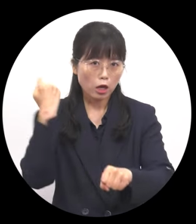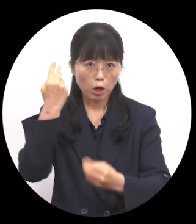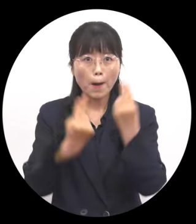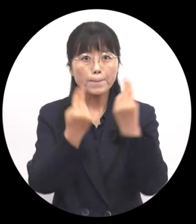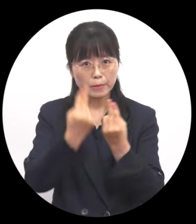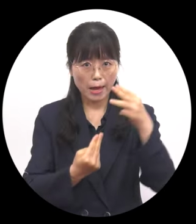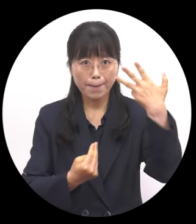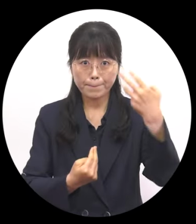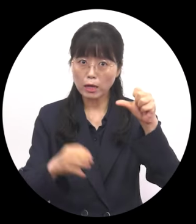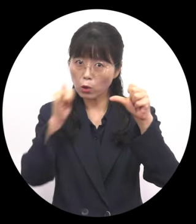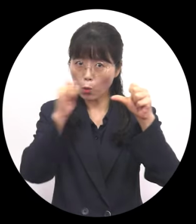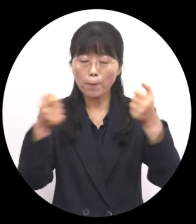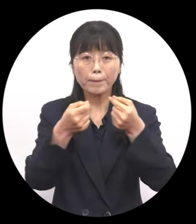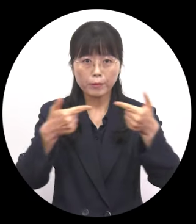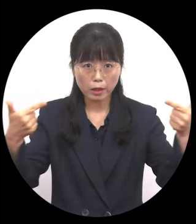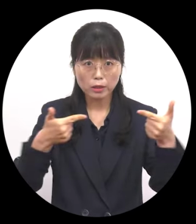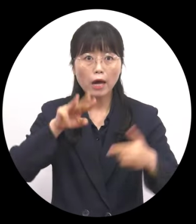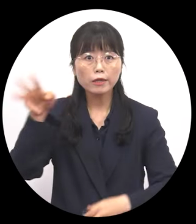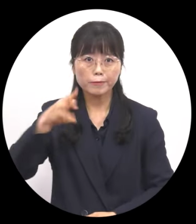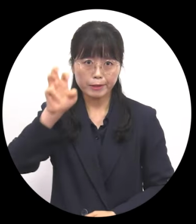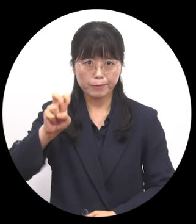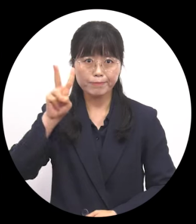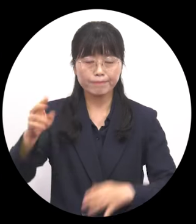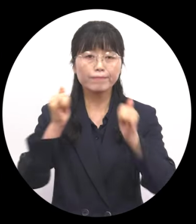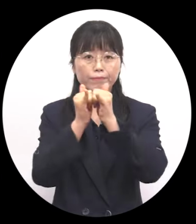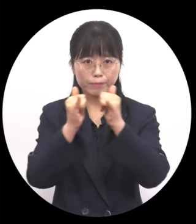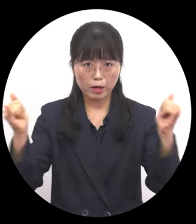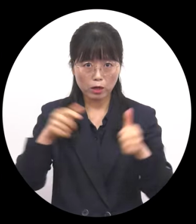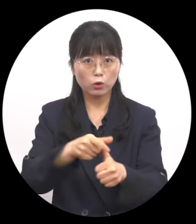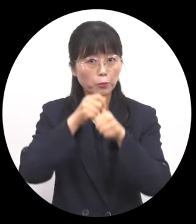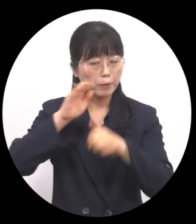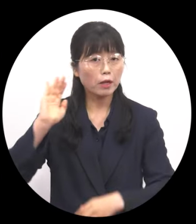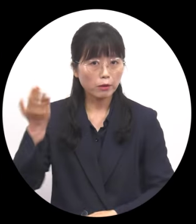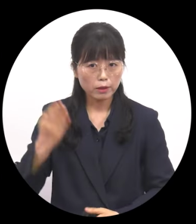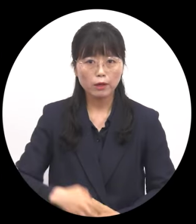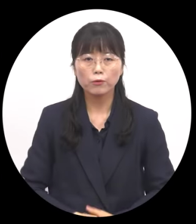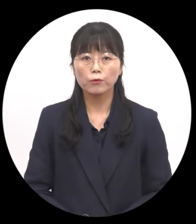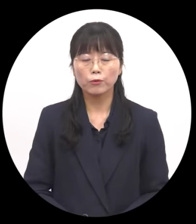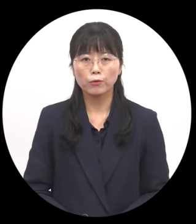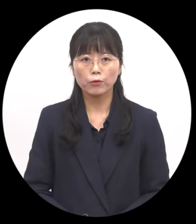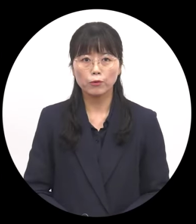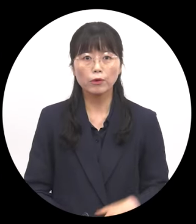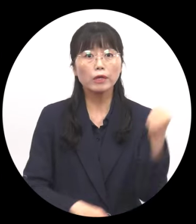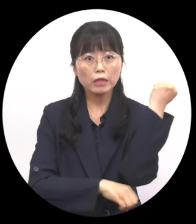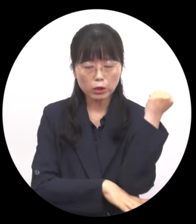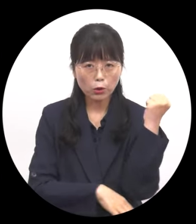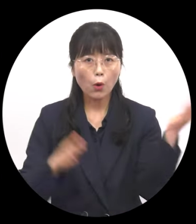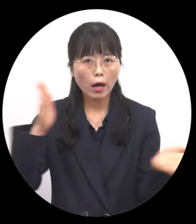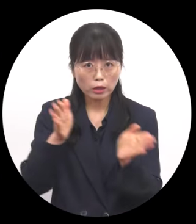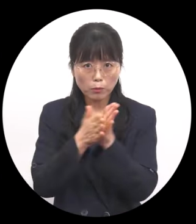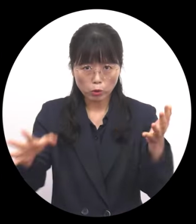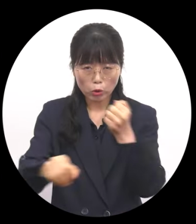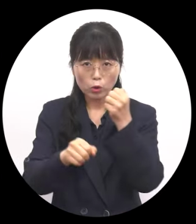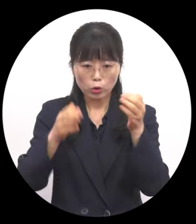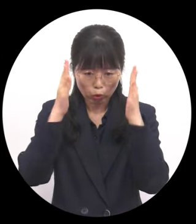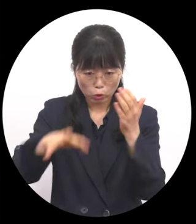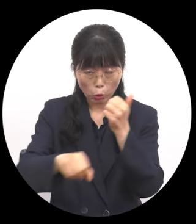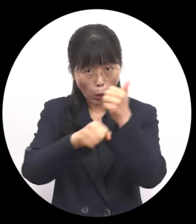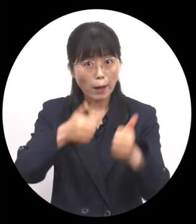비해 85명이 증원된 332명을 선발을 하고, 기존의 학생부